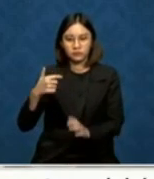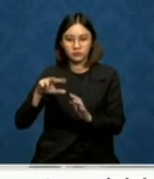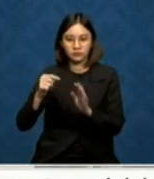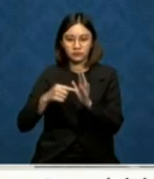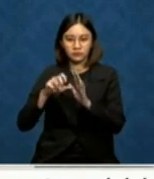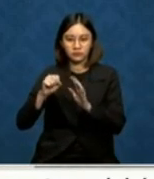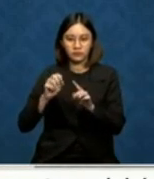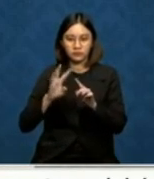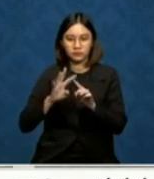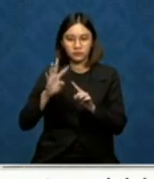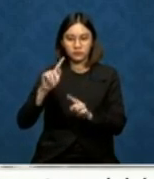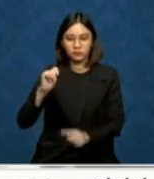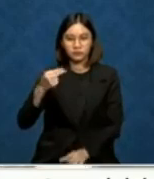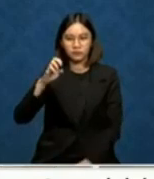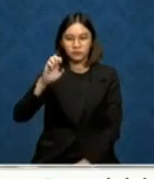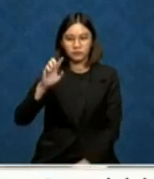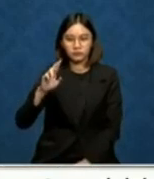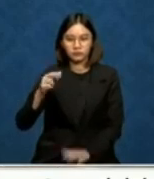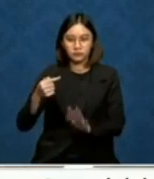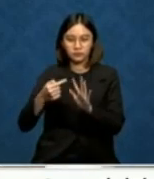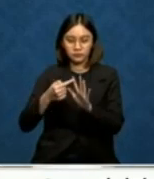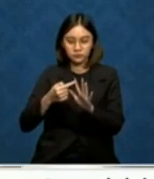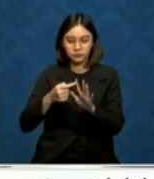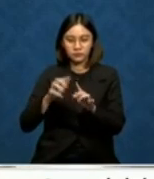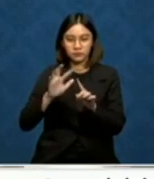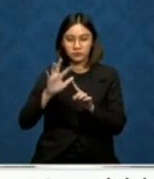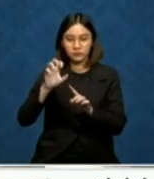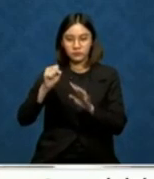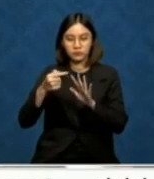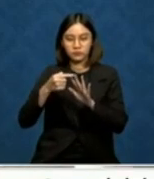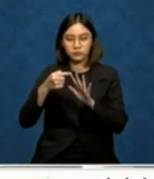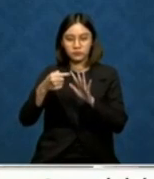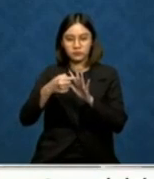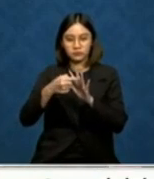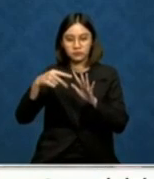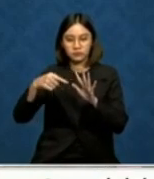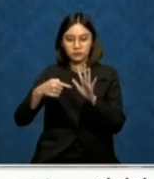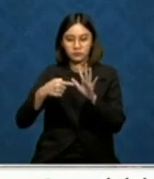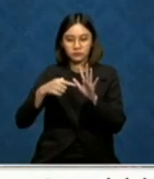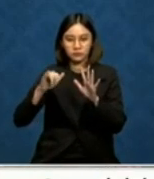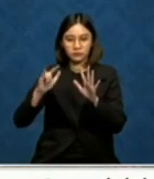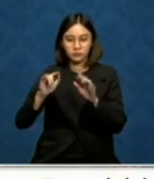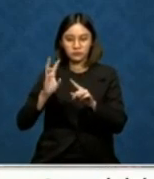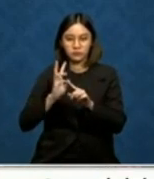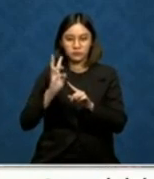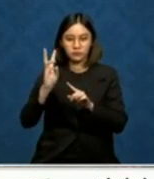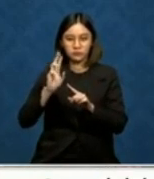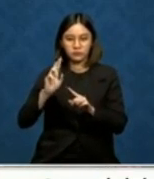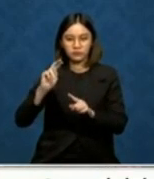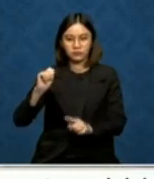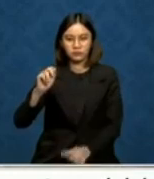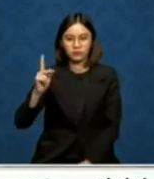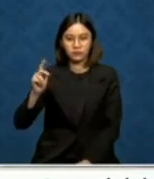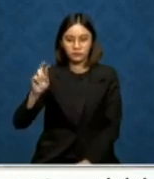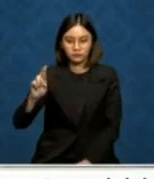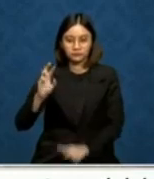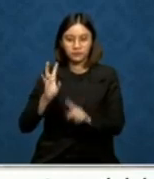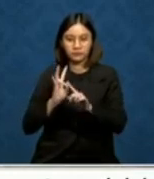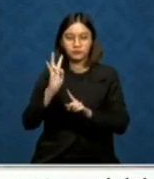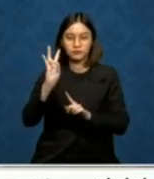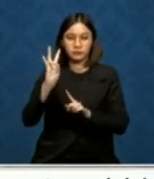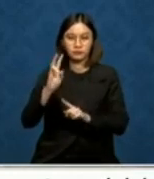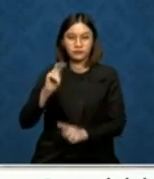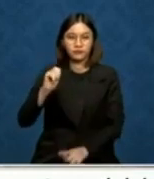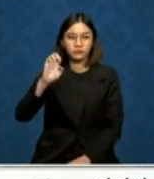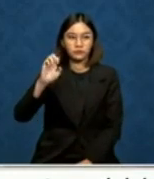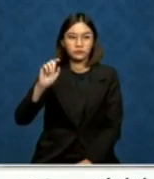4. ธีรวัฒน์ประดับวัน 5. สุเพ็ญศรีพึ่งโคกสูง 6. รณกรบุญมี7